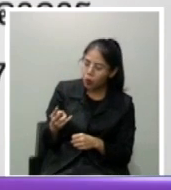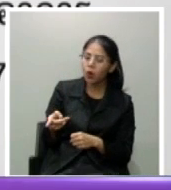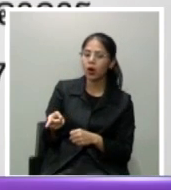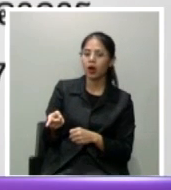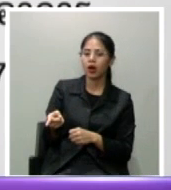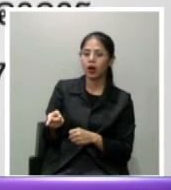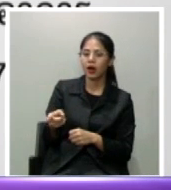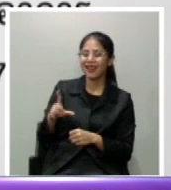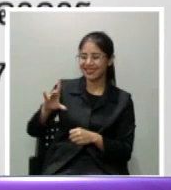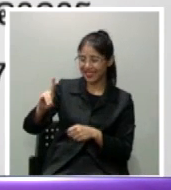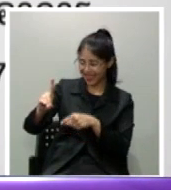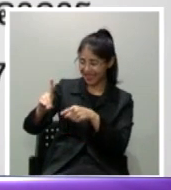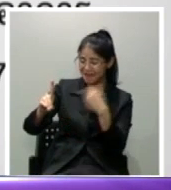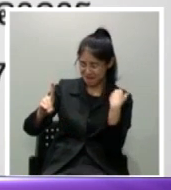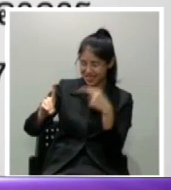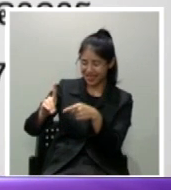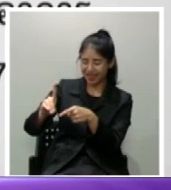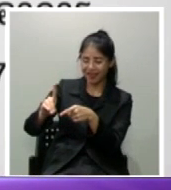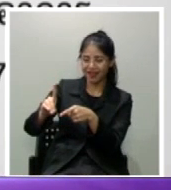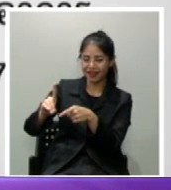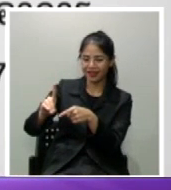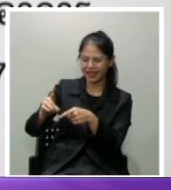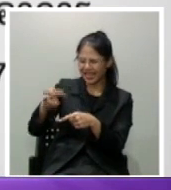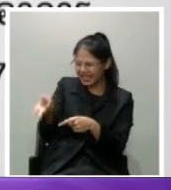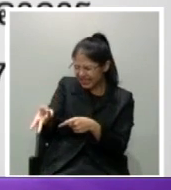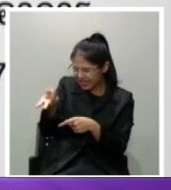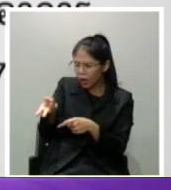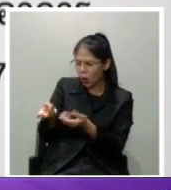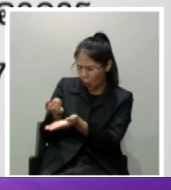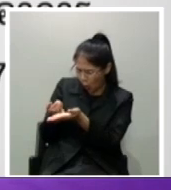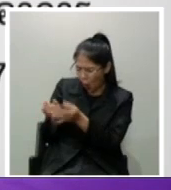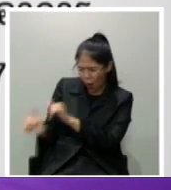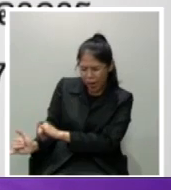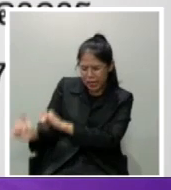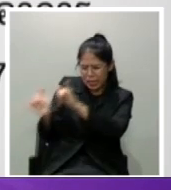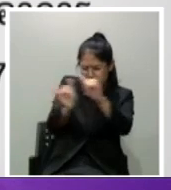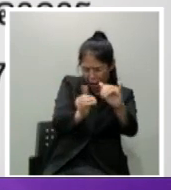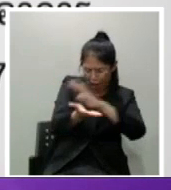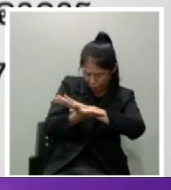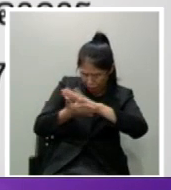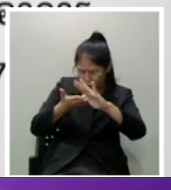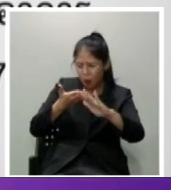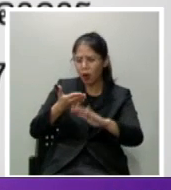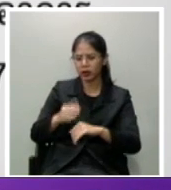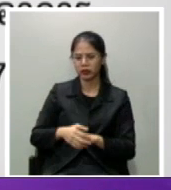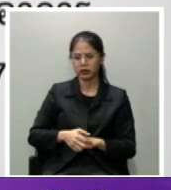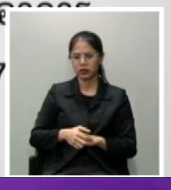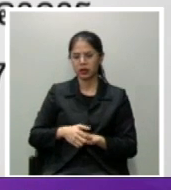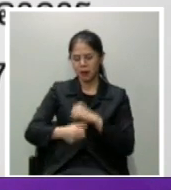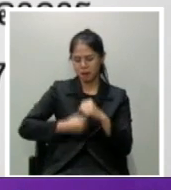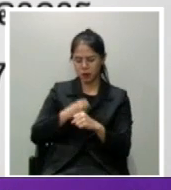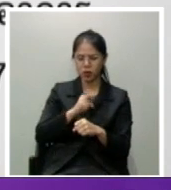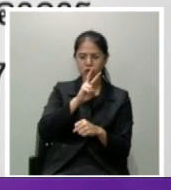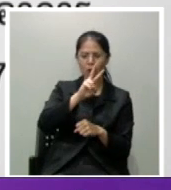าอ้าวไอ้โซนดียังเหลือที่อยู่นิดเดียวช่วยกรุณาขยับขยายย้ายเสร็จให้เสร็จในปีเดือนพฤษภาคม